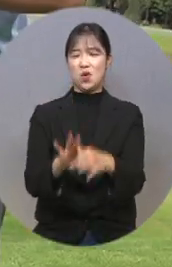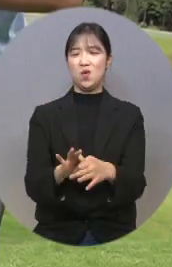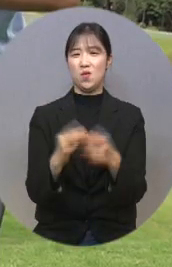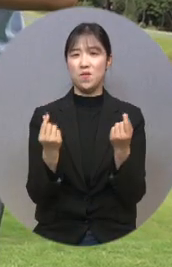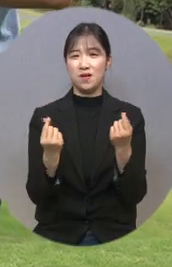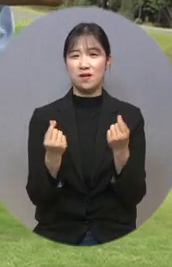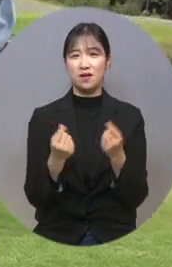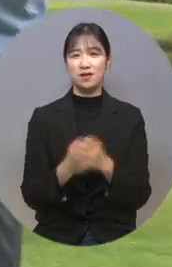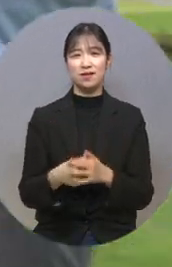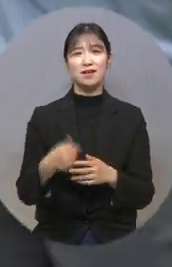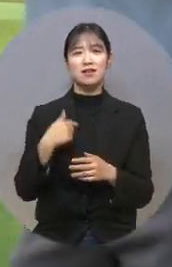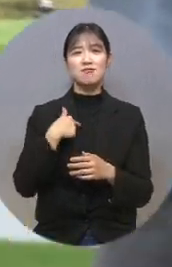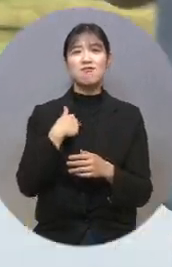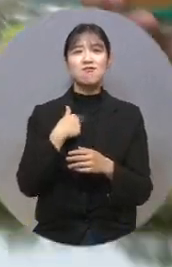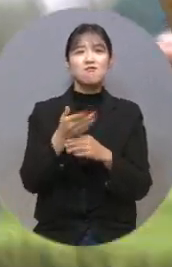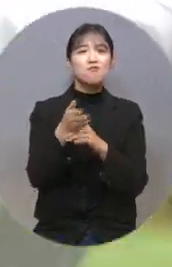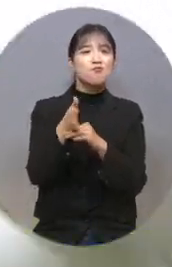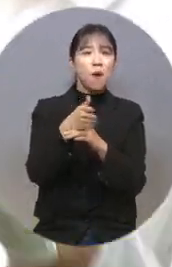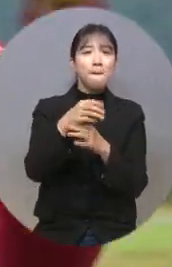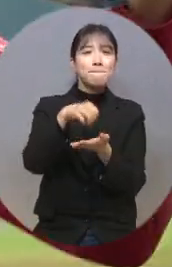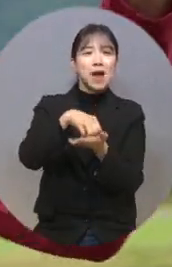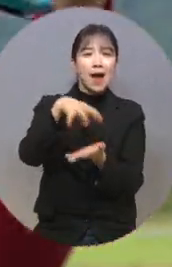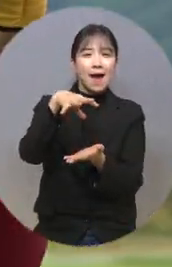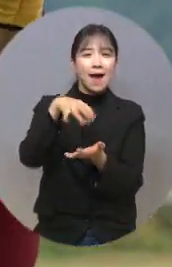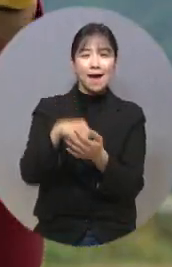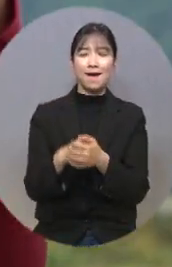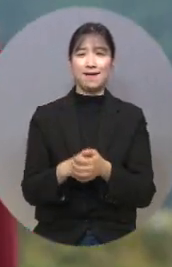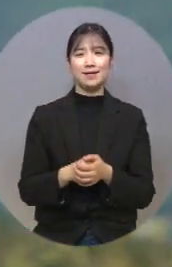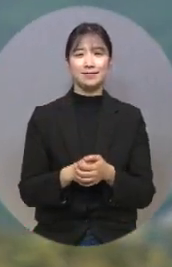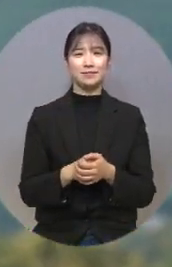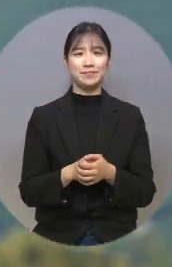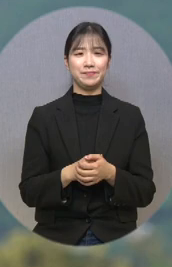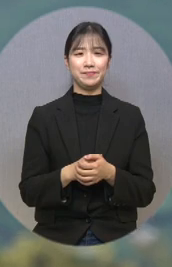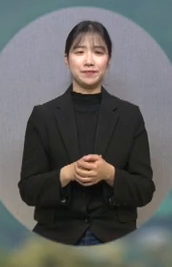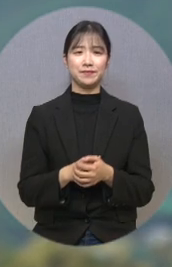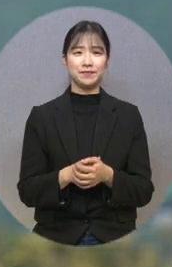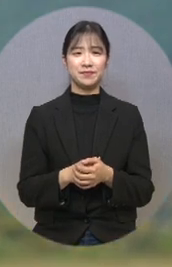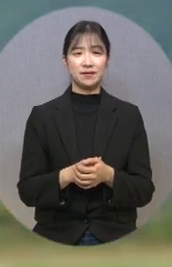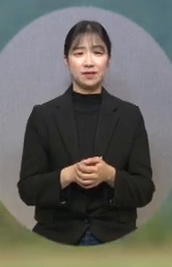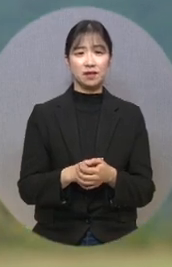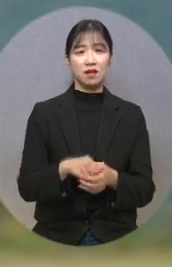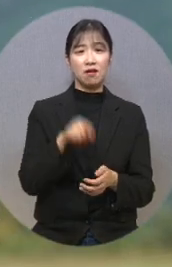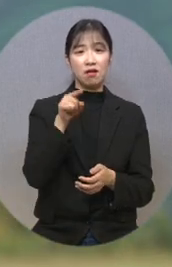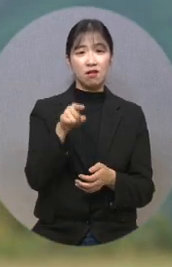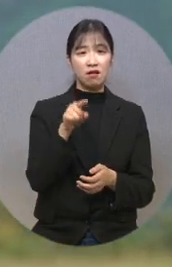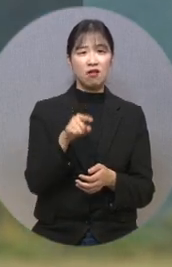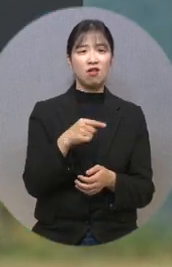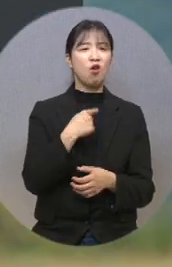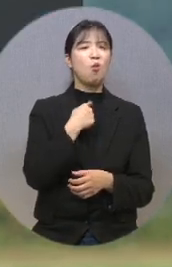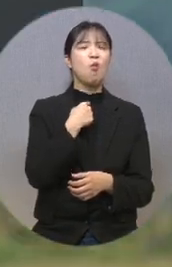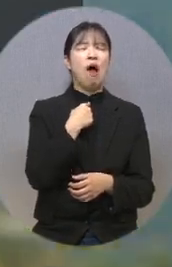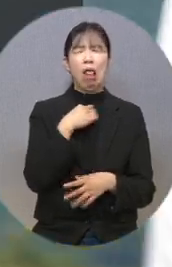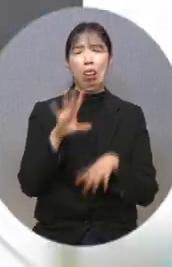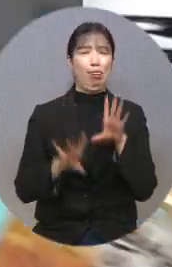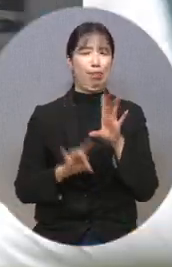저희는 붕어빵! 붕어빵! 어. 아, 알겠어요. 진짜 이걸 이거 엄청 생각으로... 못 막혀요.